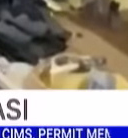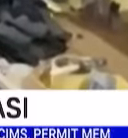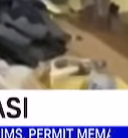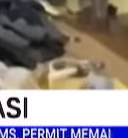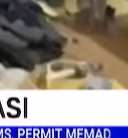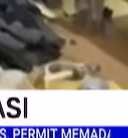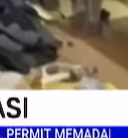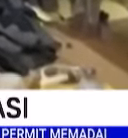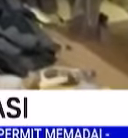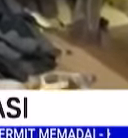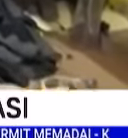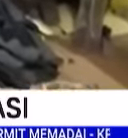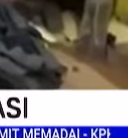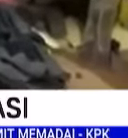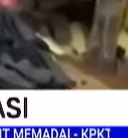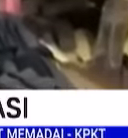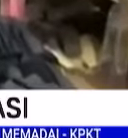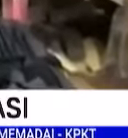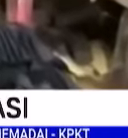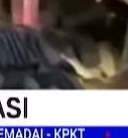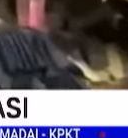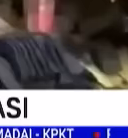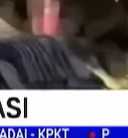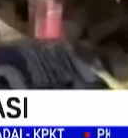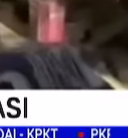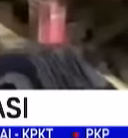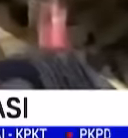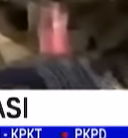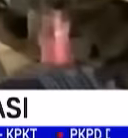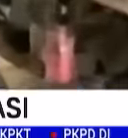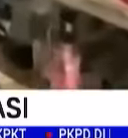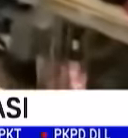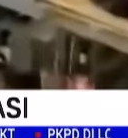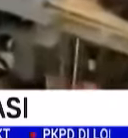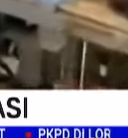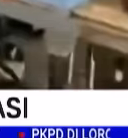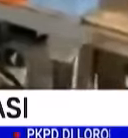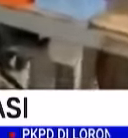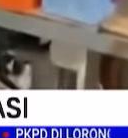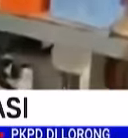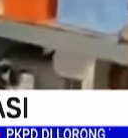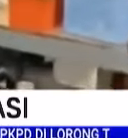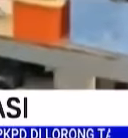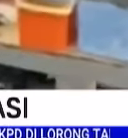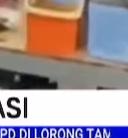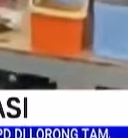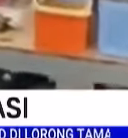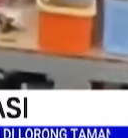Maklumat palsu dan mengelirukan, kilang dikompaun dan diarah tutup.